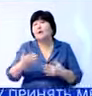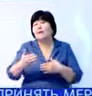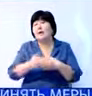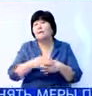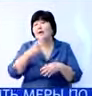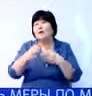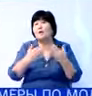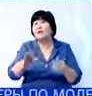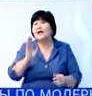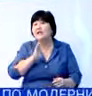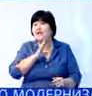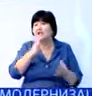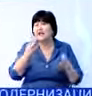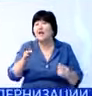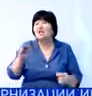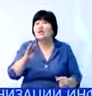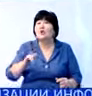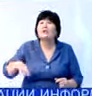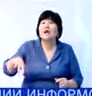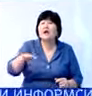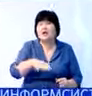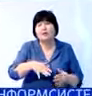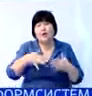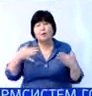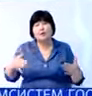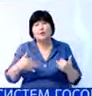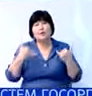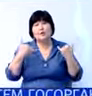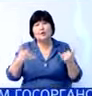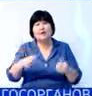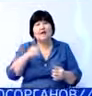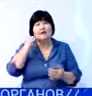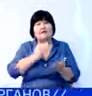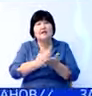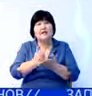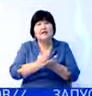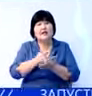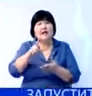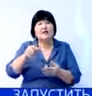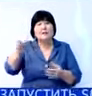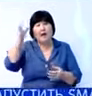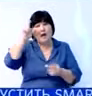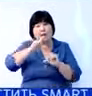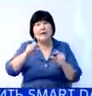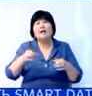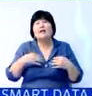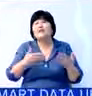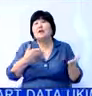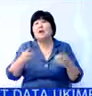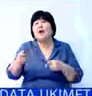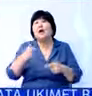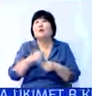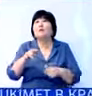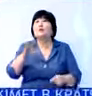В преддверии Международного женского дня уже на Курганском районе большие почести были возданы ветеранам образования. На торжественном приеме акима